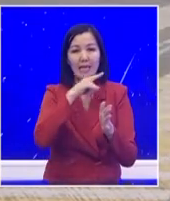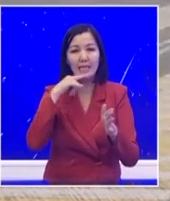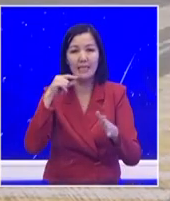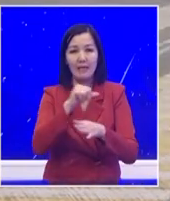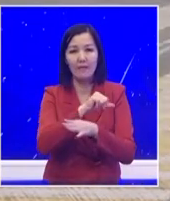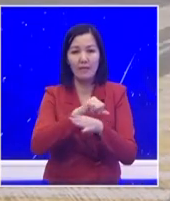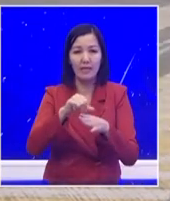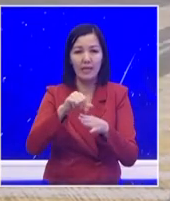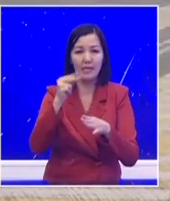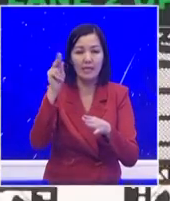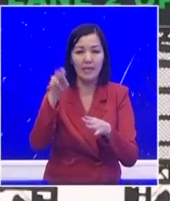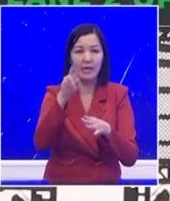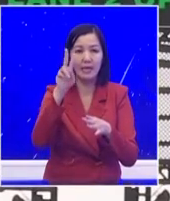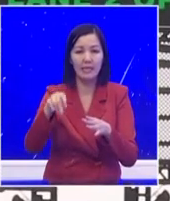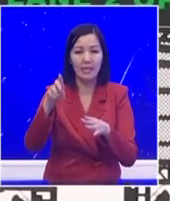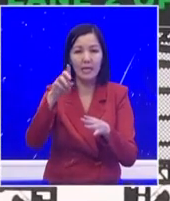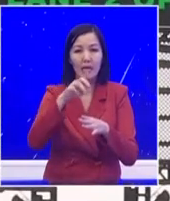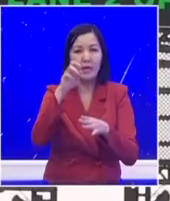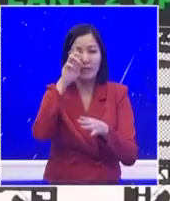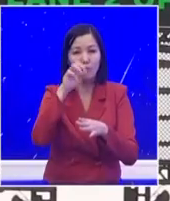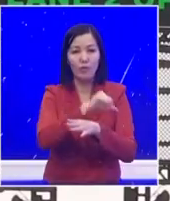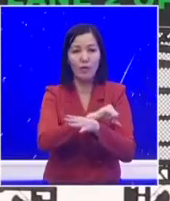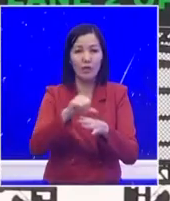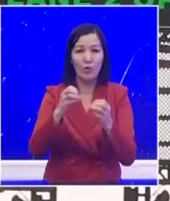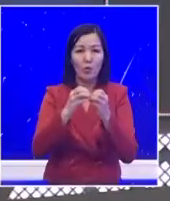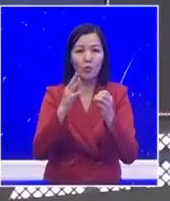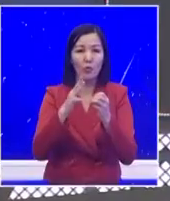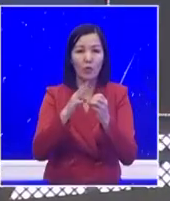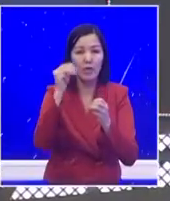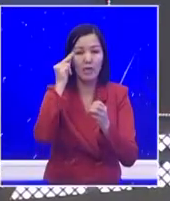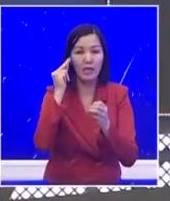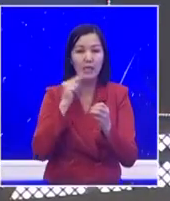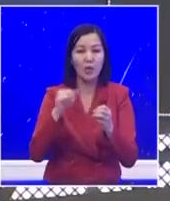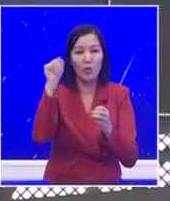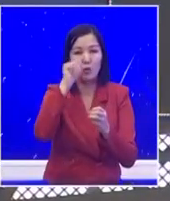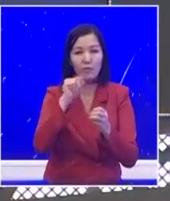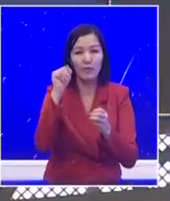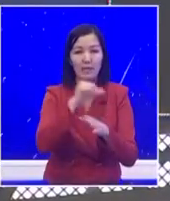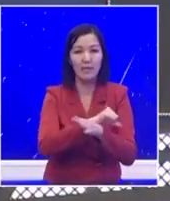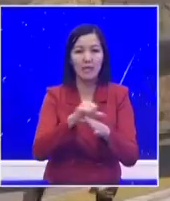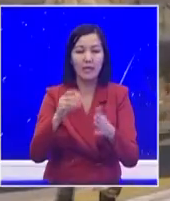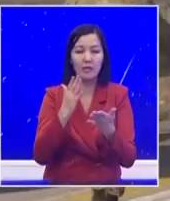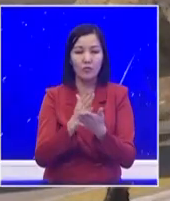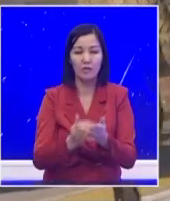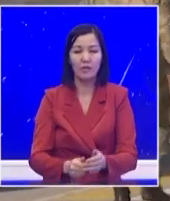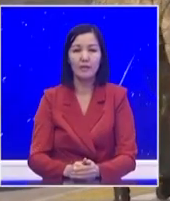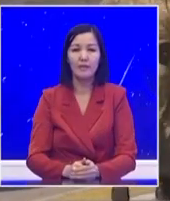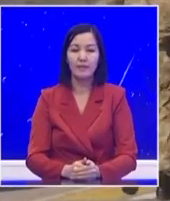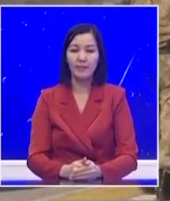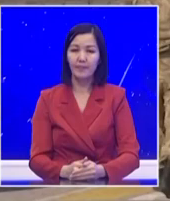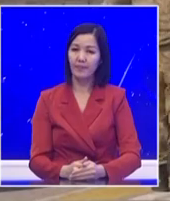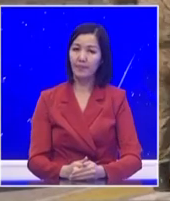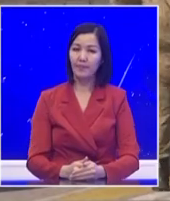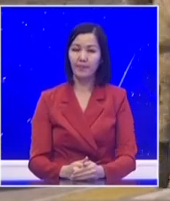мен Қырғызстан Республикасы шекарасында. 14-і Қытай, Өзбекстан, Түркменстан шектескен нүктелерде орналасқан.